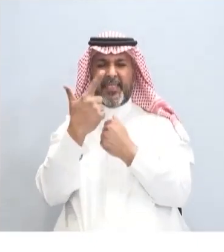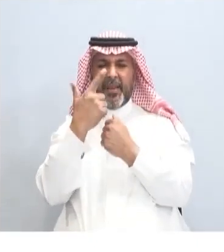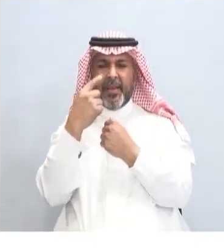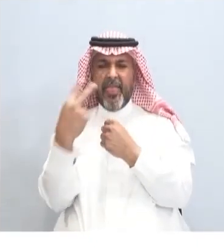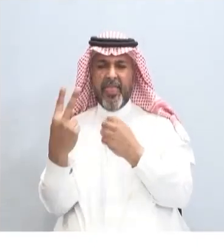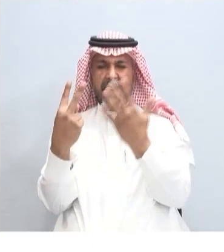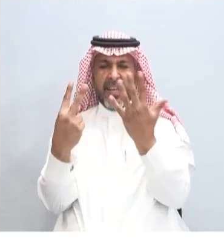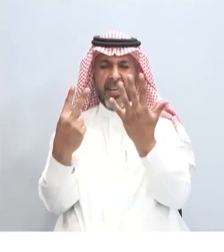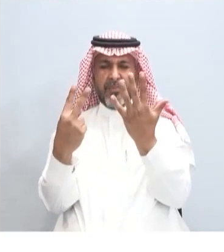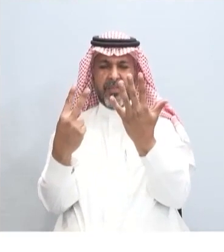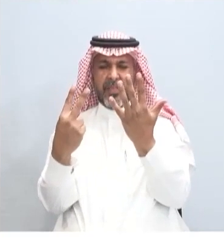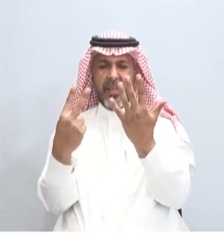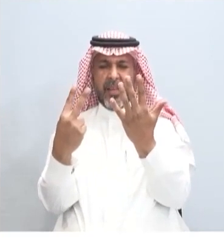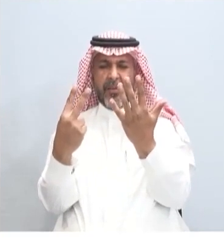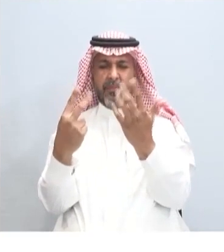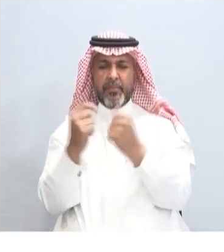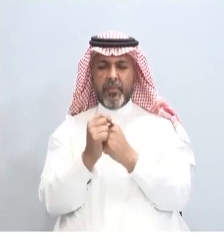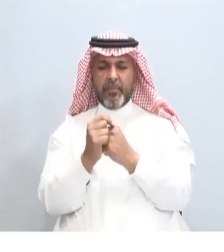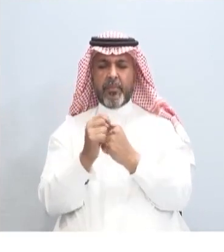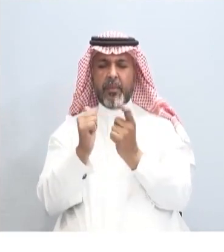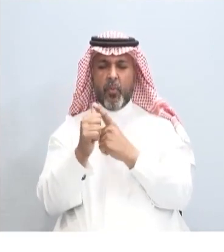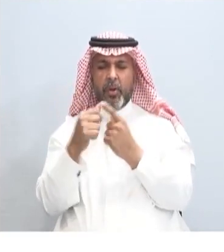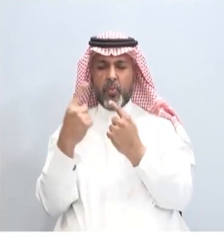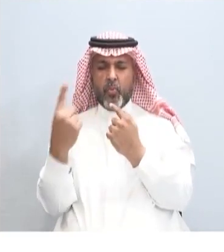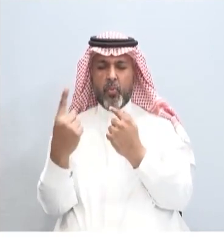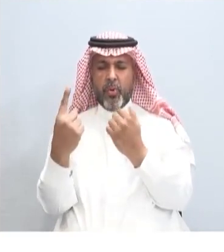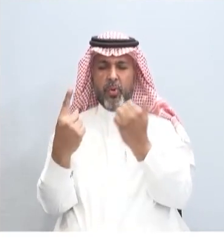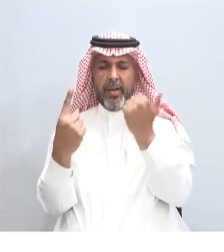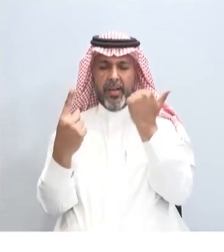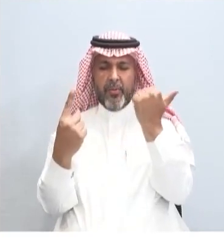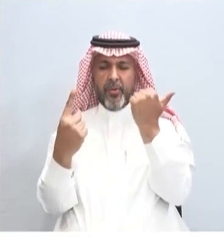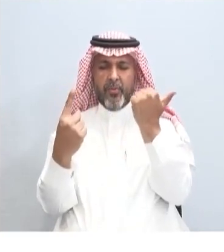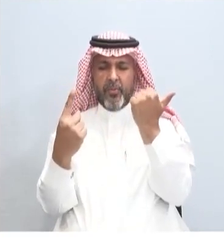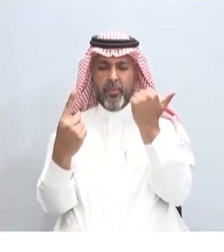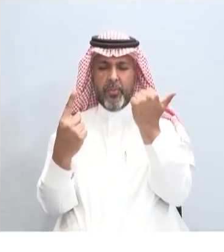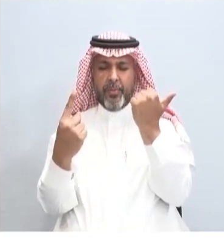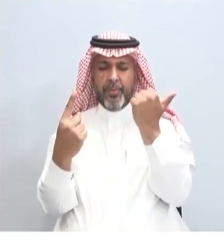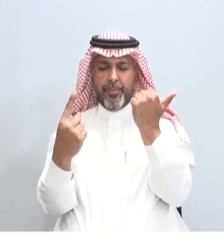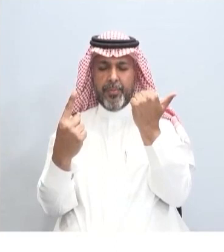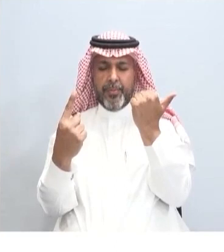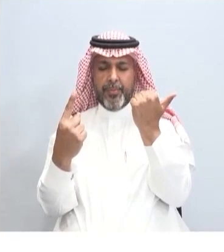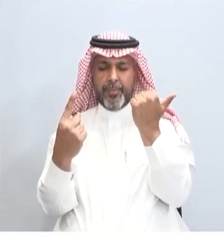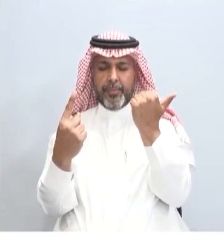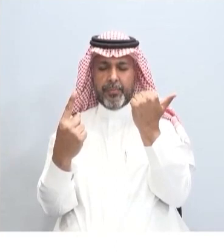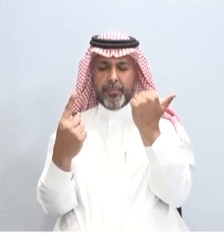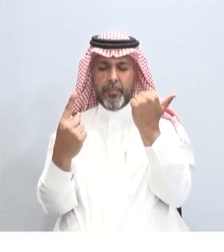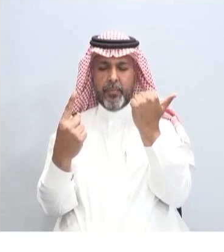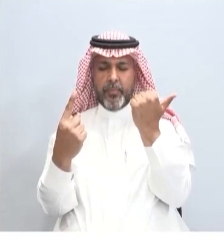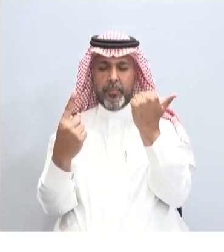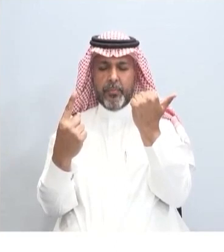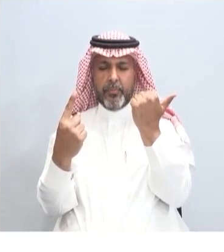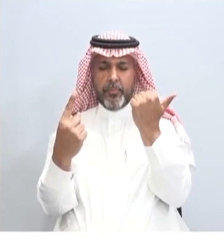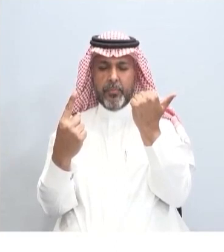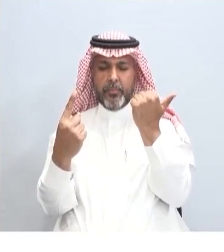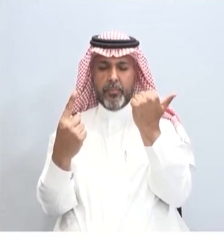وخ او واحد وست اول شي خ نبداها واحده واحده نقول العنصر اي ممكن يكون